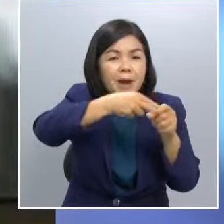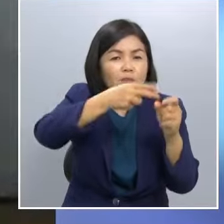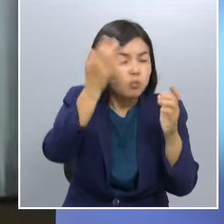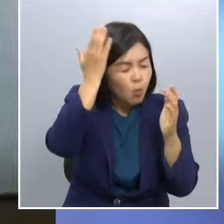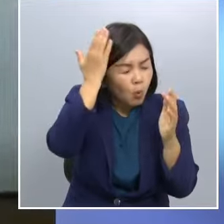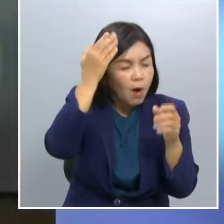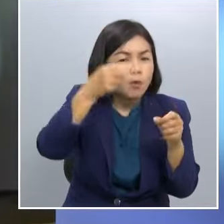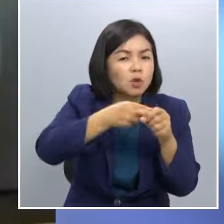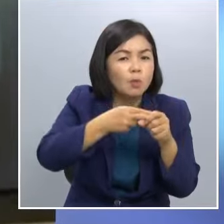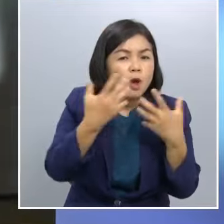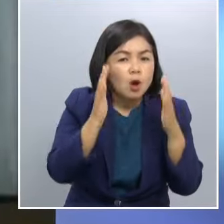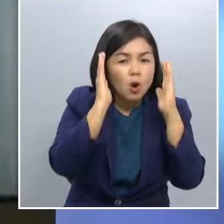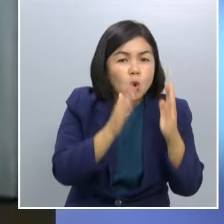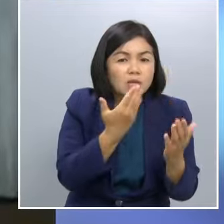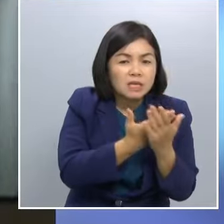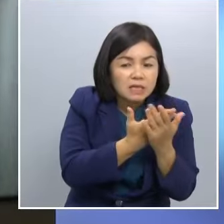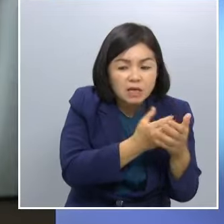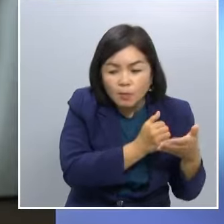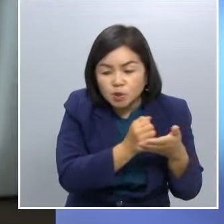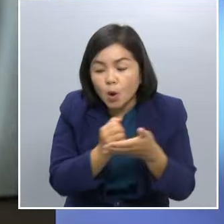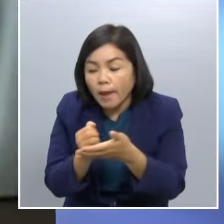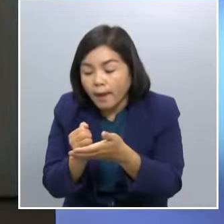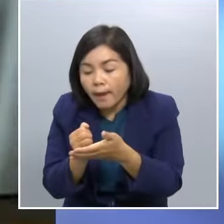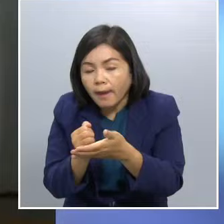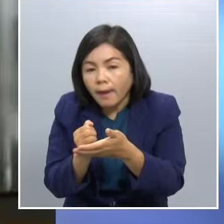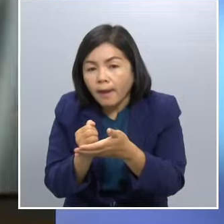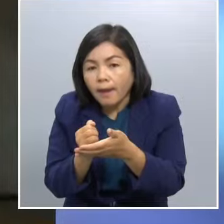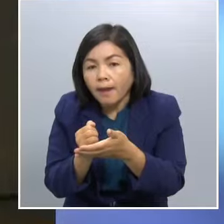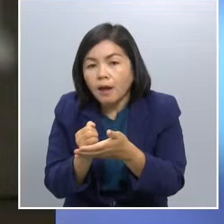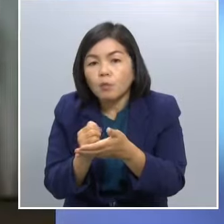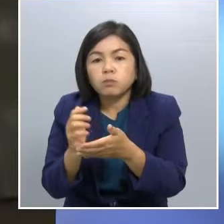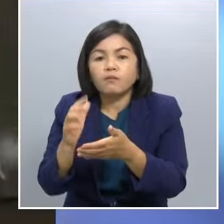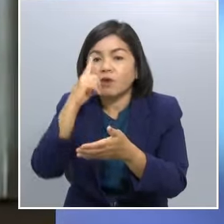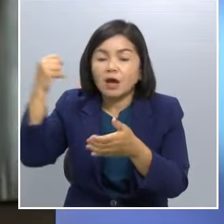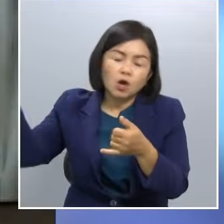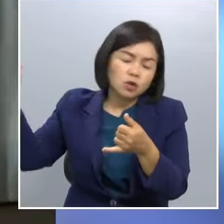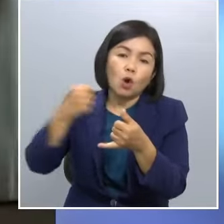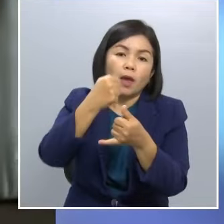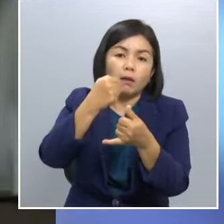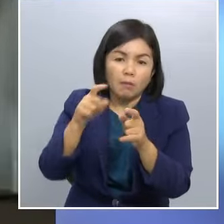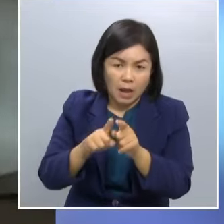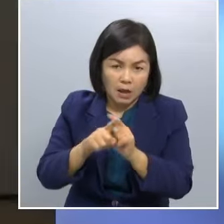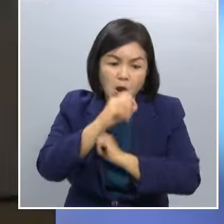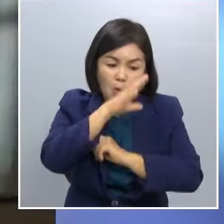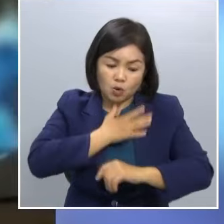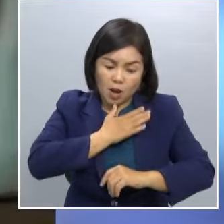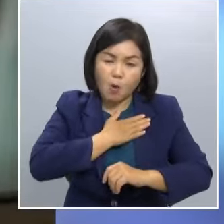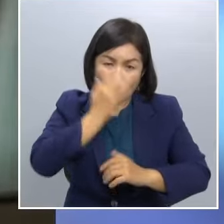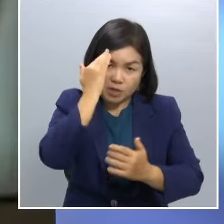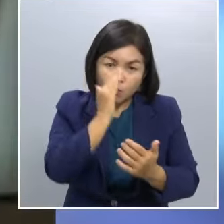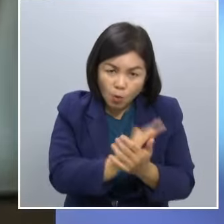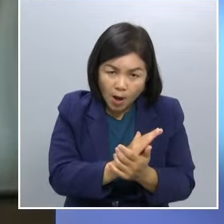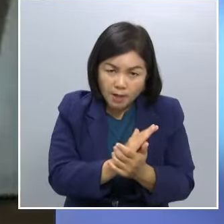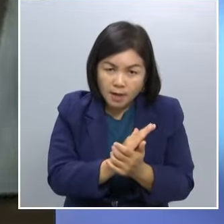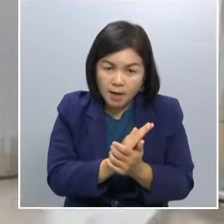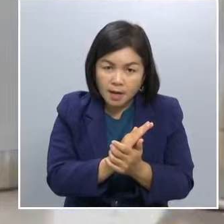ห้ามถูกต่อยที่หัวด้วยหลังจากต่อยเสร็จเขาอ้างบอกว่าเขาเป็นตม.แล้วก็โยนแตงโมโยนตะป๋องเบียร์โยนสายชาร์จโทร